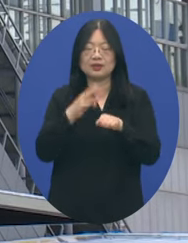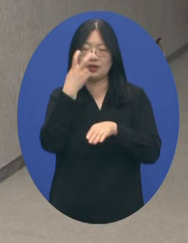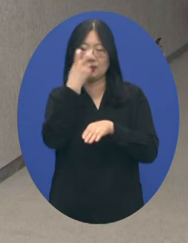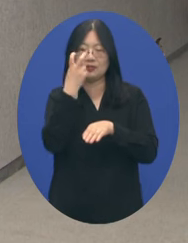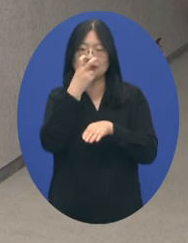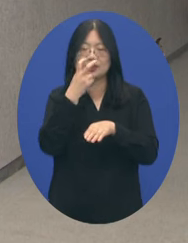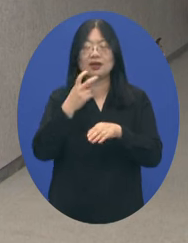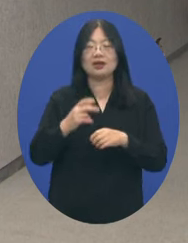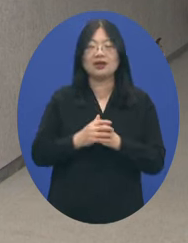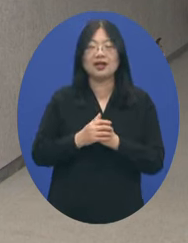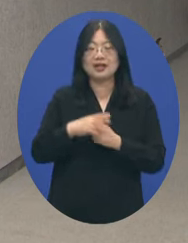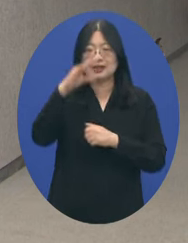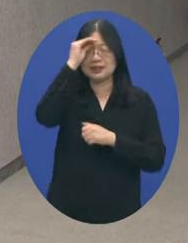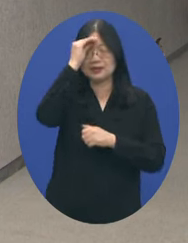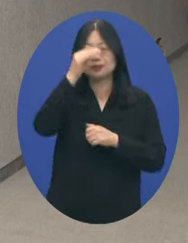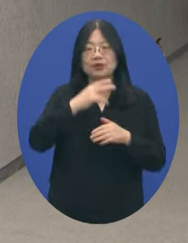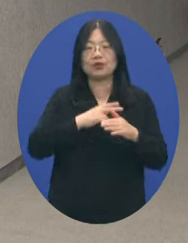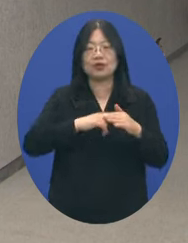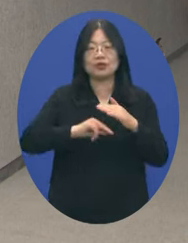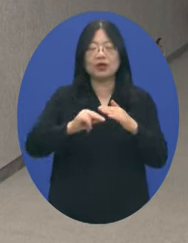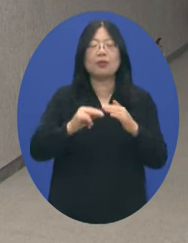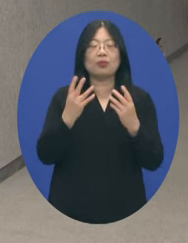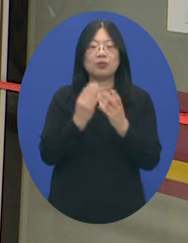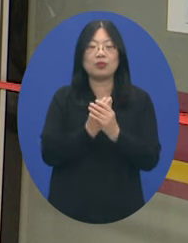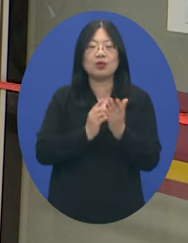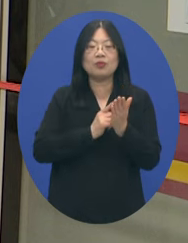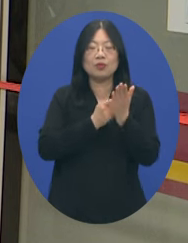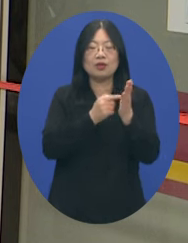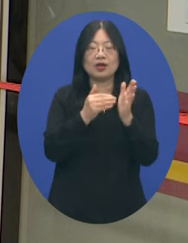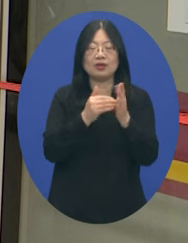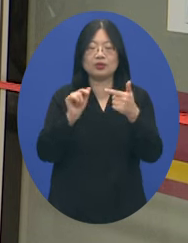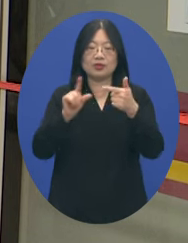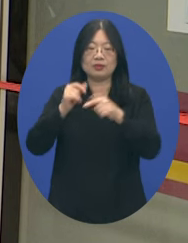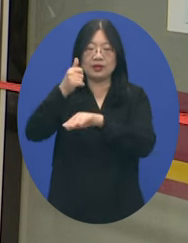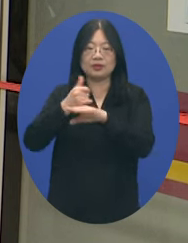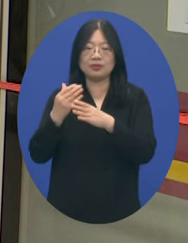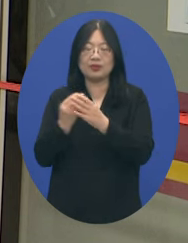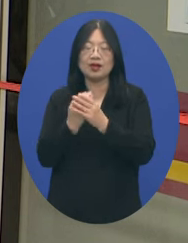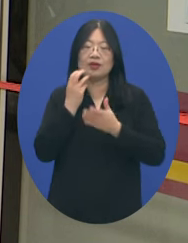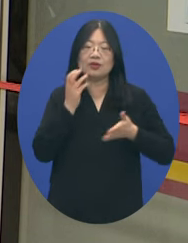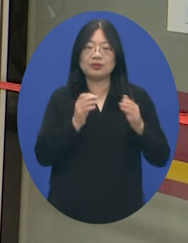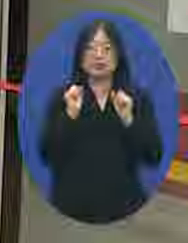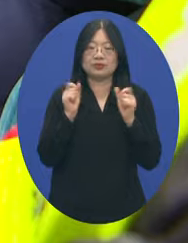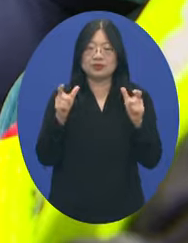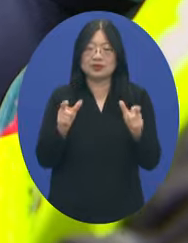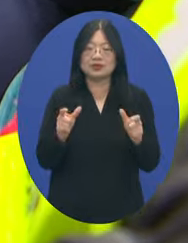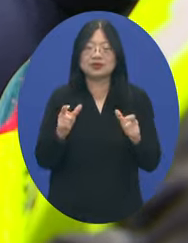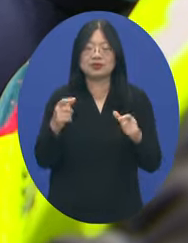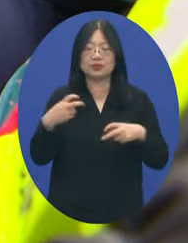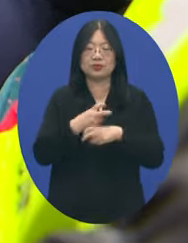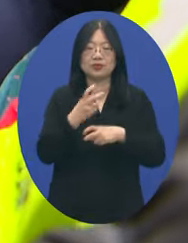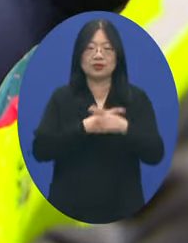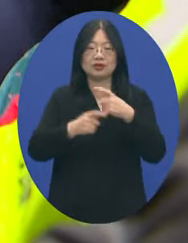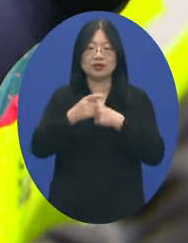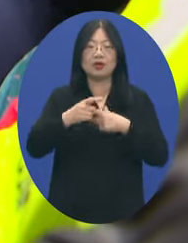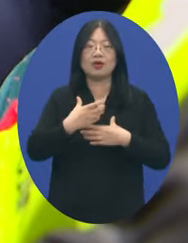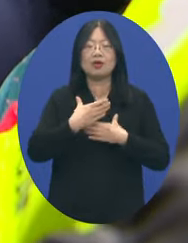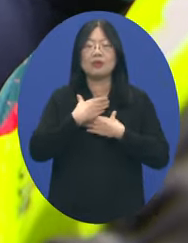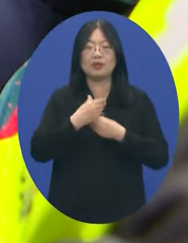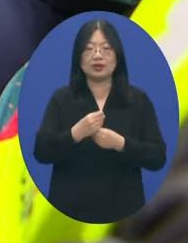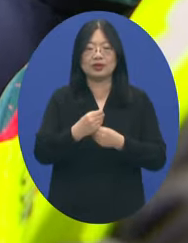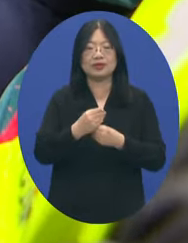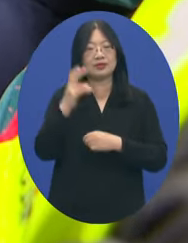검증 시험 영업 시운전과 종합 보구를 완료하고 6월 말 개통을 완료해 경기 복부 도민들의 편의가 한층 개선될